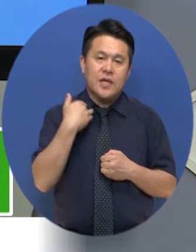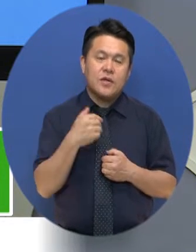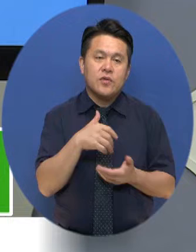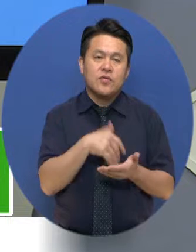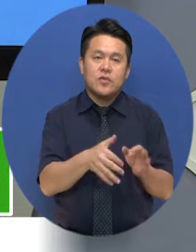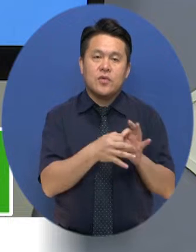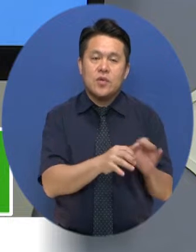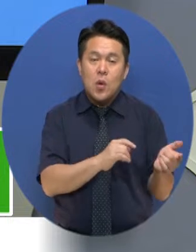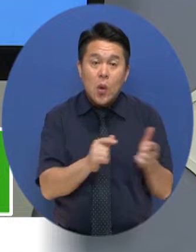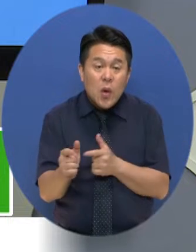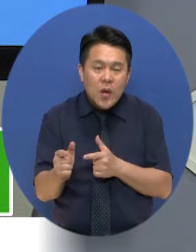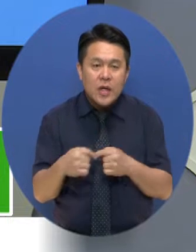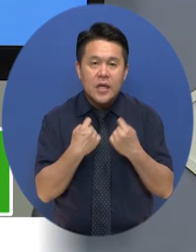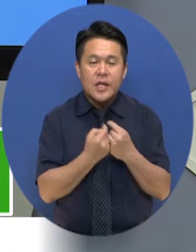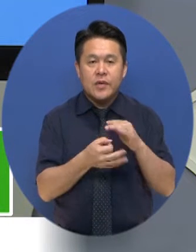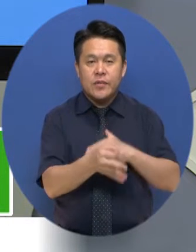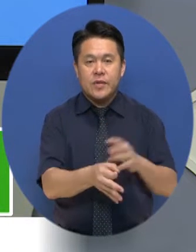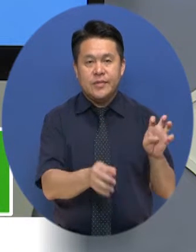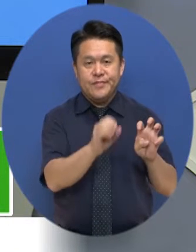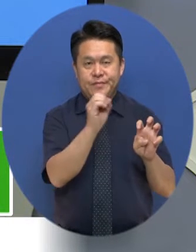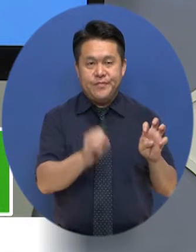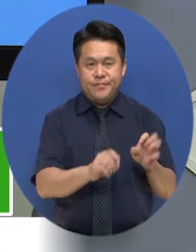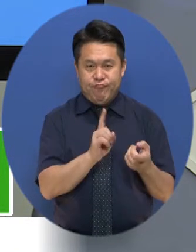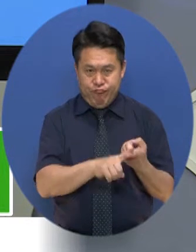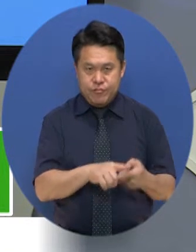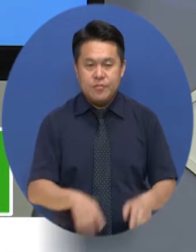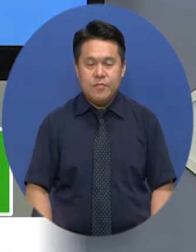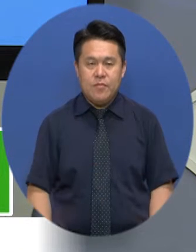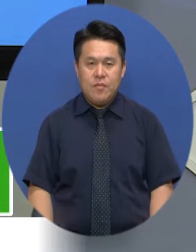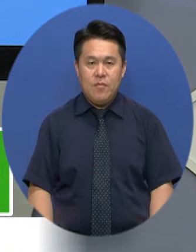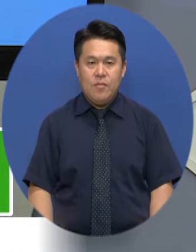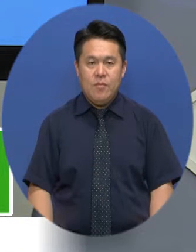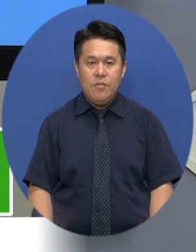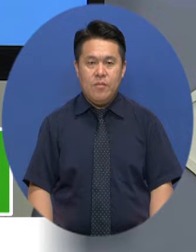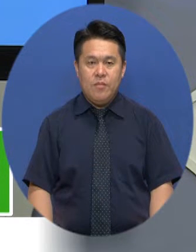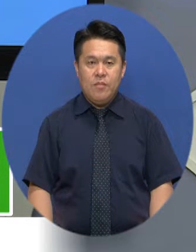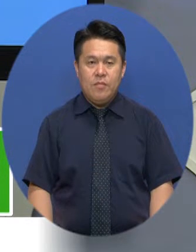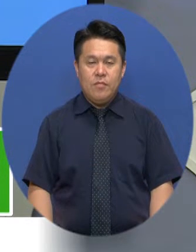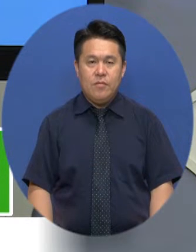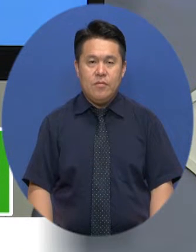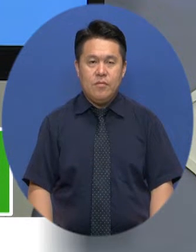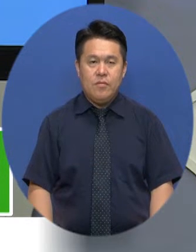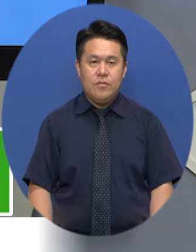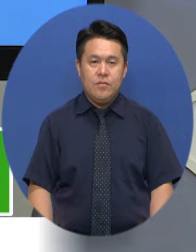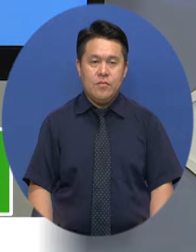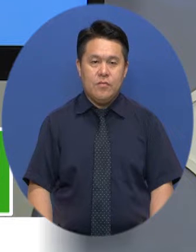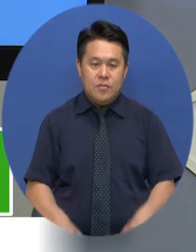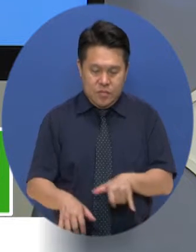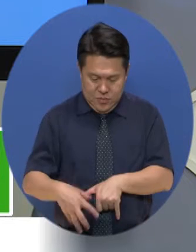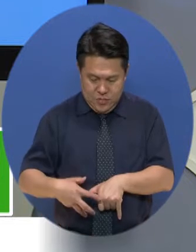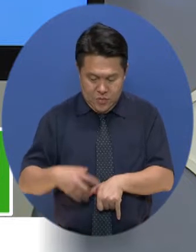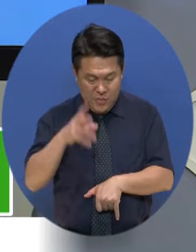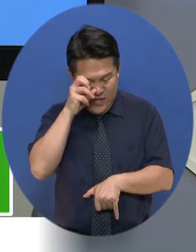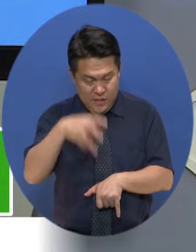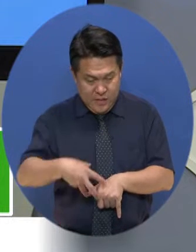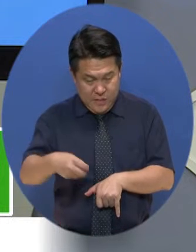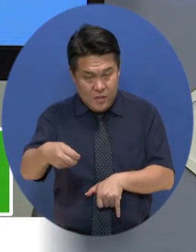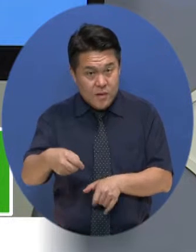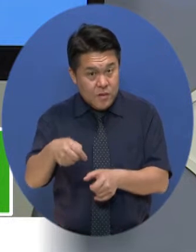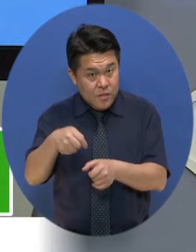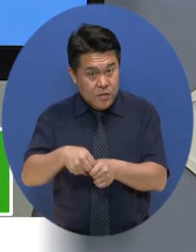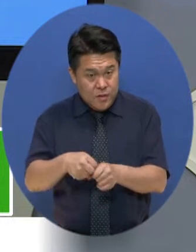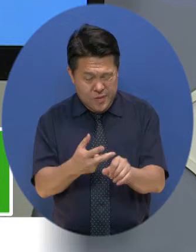횟수에 대해서는 본인부담 율 30% 를 유지합니다 난자 채취를 시행 했으나 공란 포만